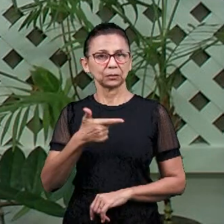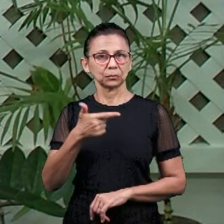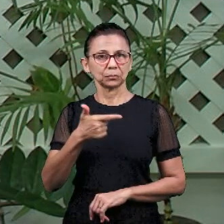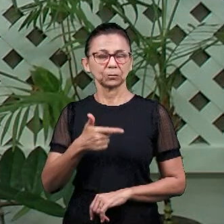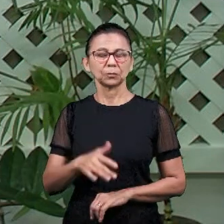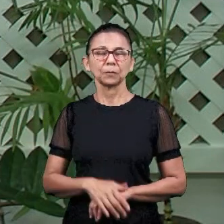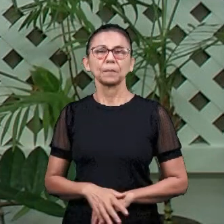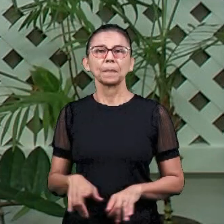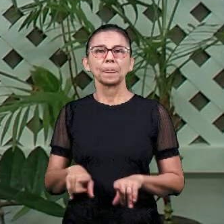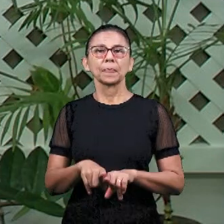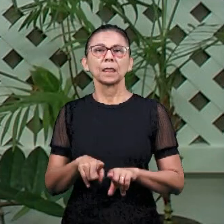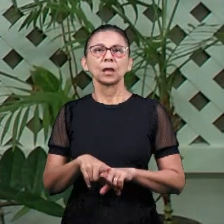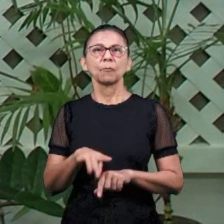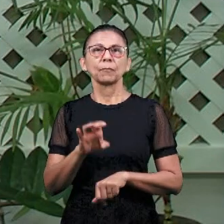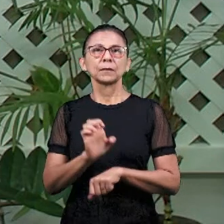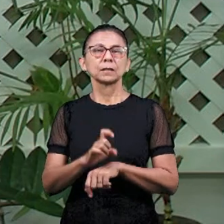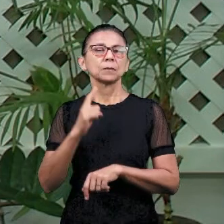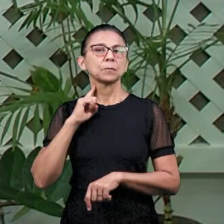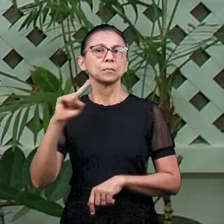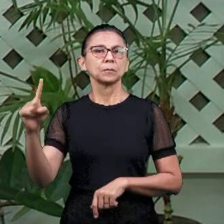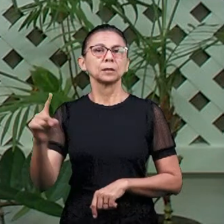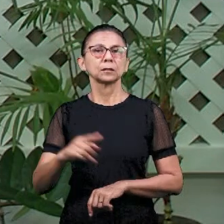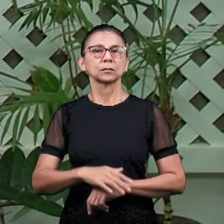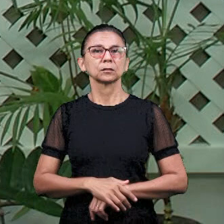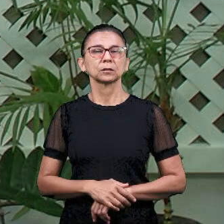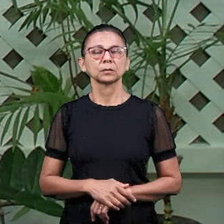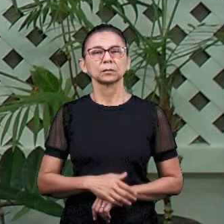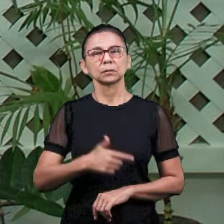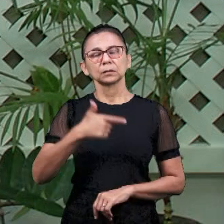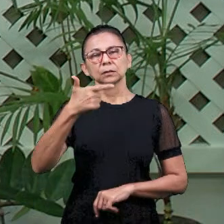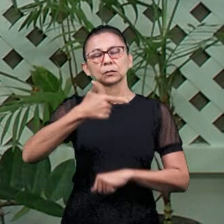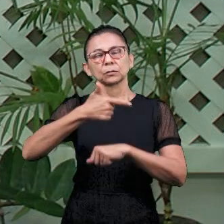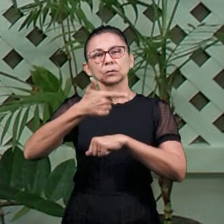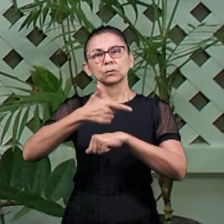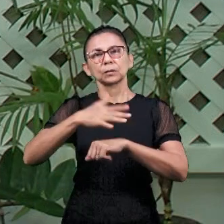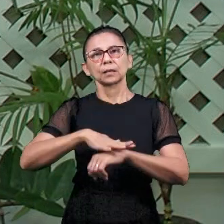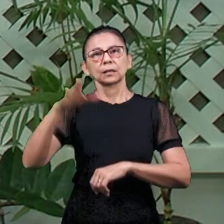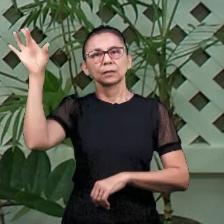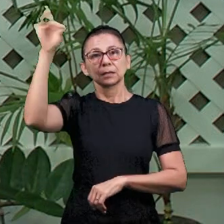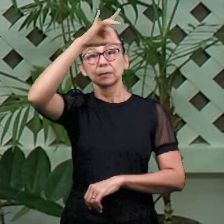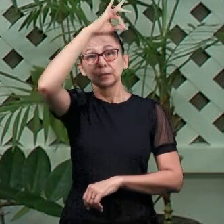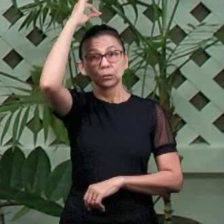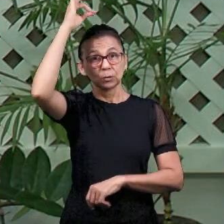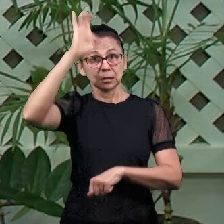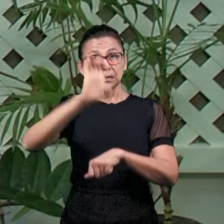Minas Gerais 7e avec 7 églises dans le groupe de 30.